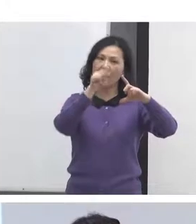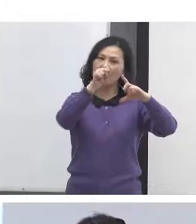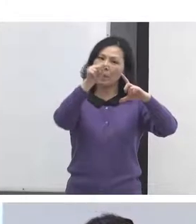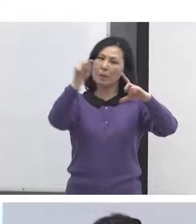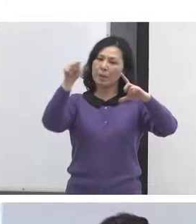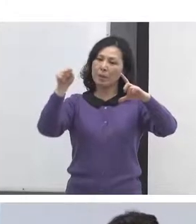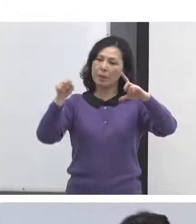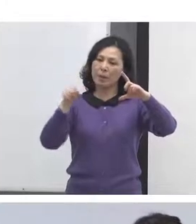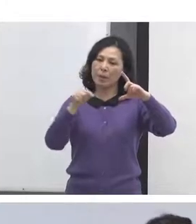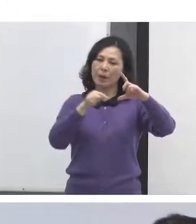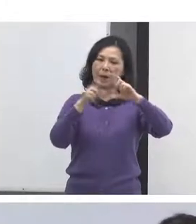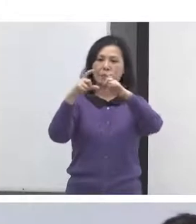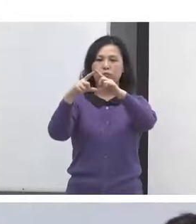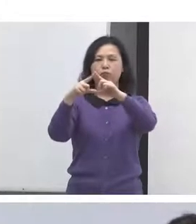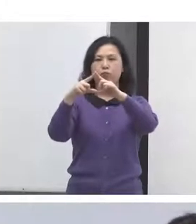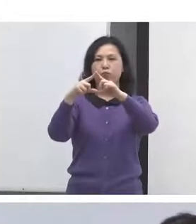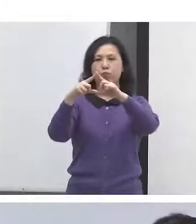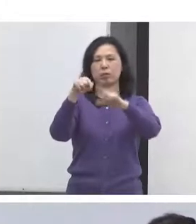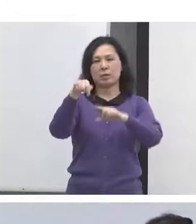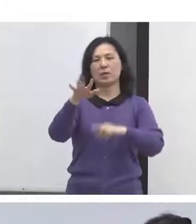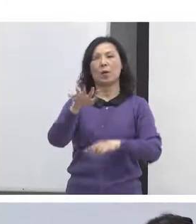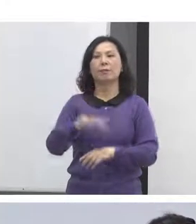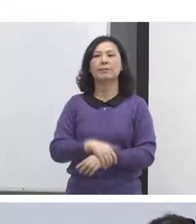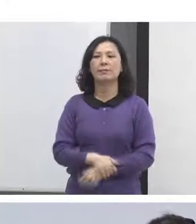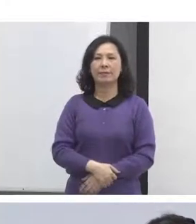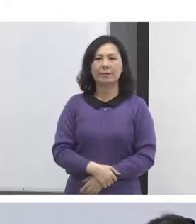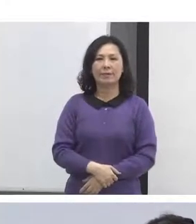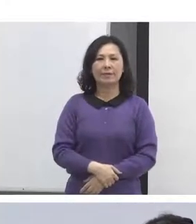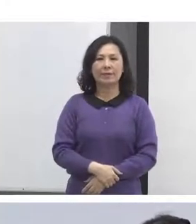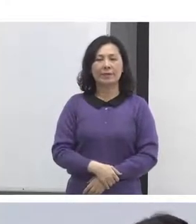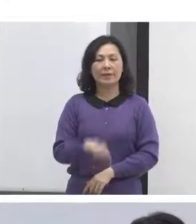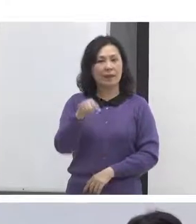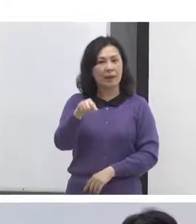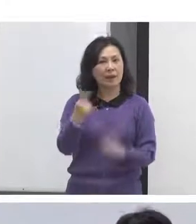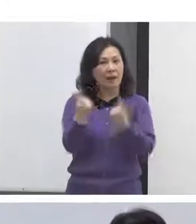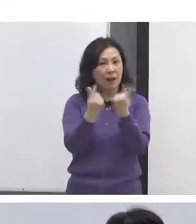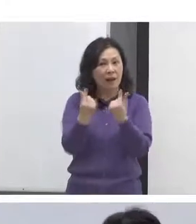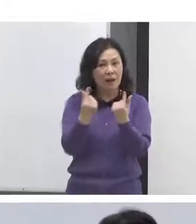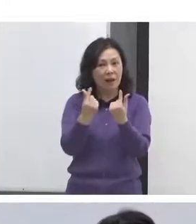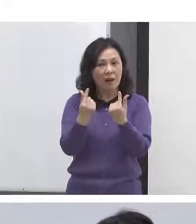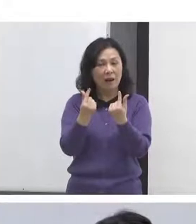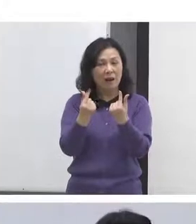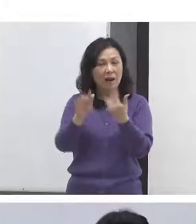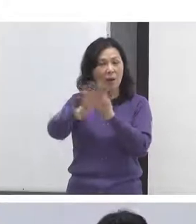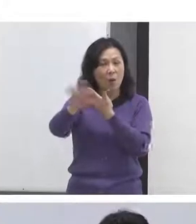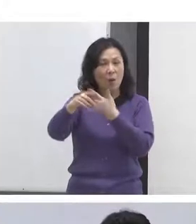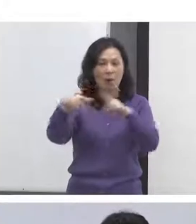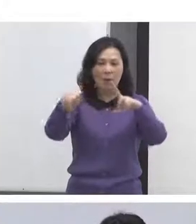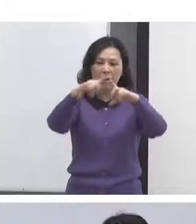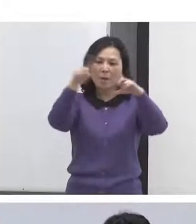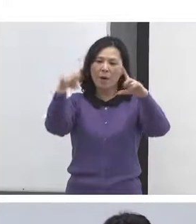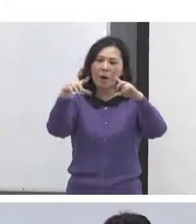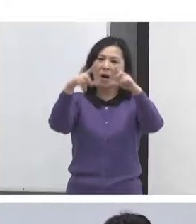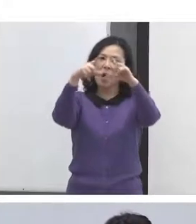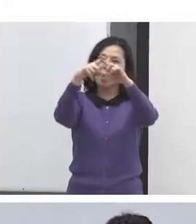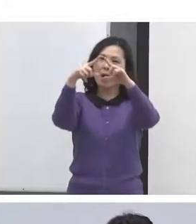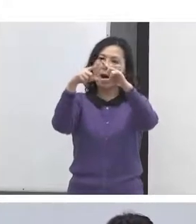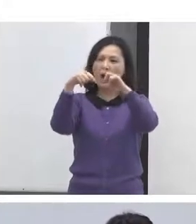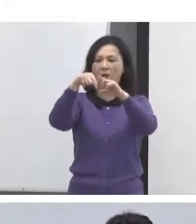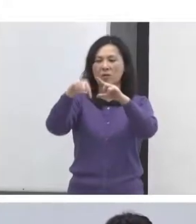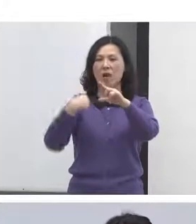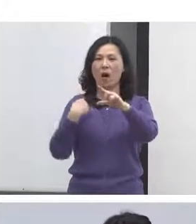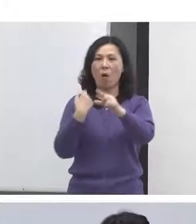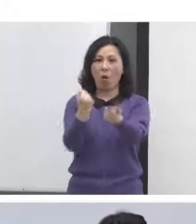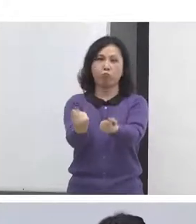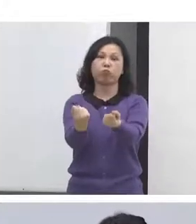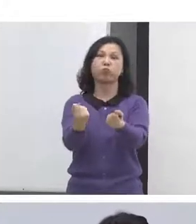现了这种三角形。那出现三角形之后，这里面的好像外面可能觉得说，哦，那我找三角形里面的人就好啦，对